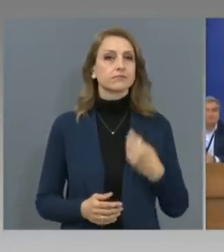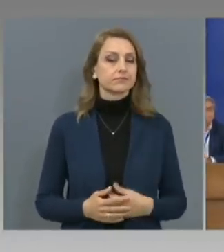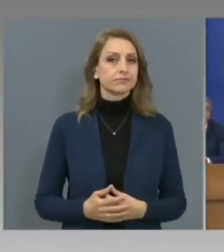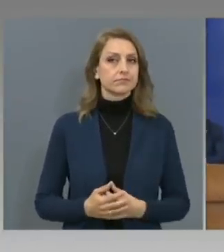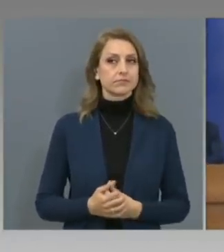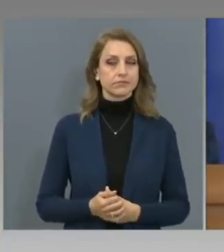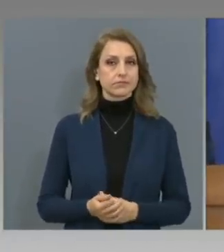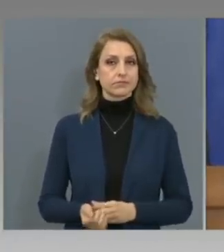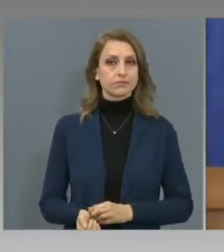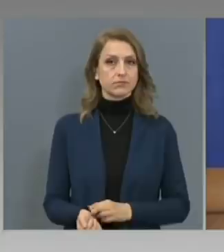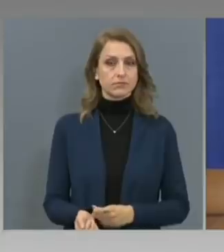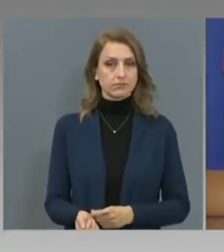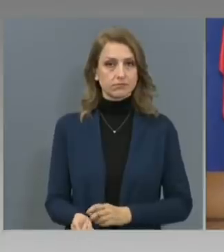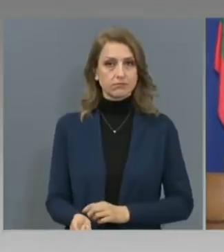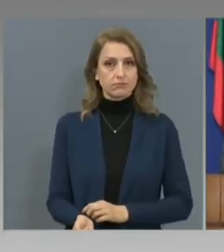актуалната информация.